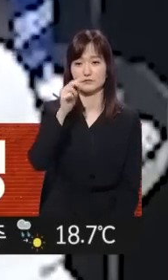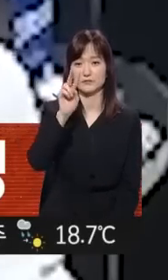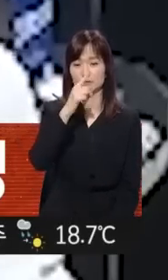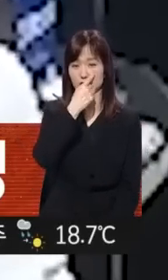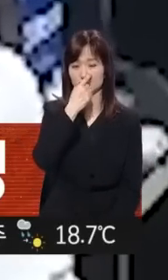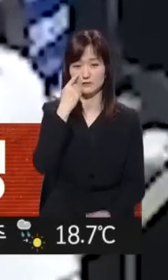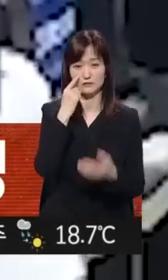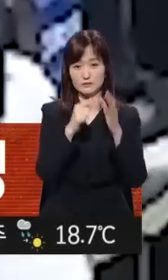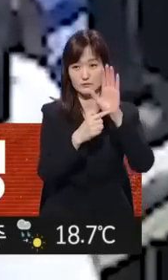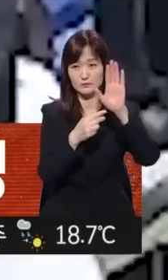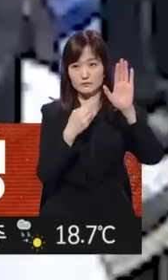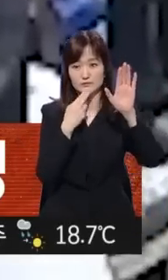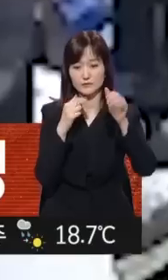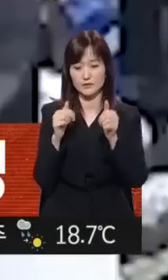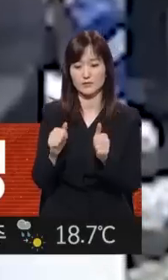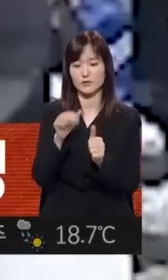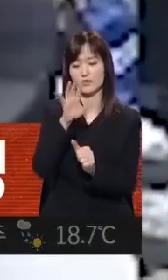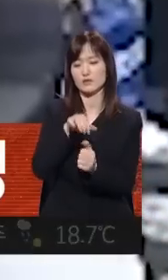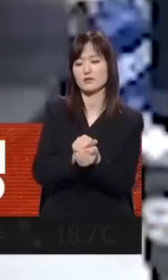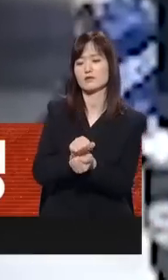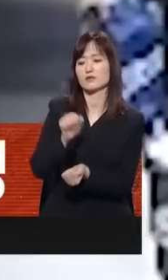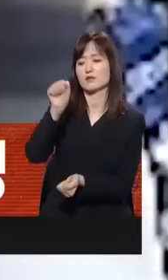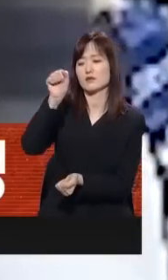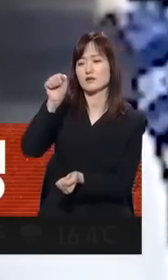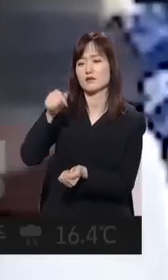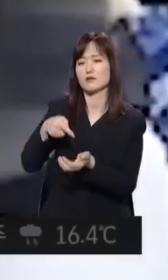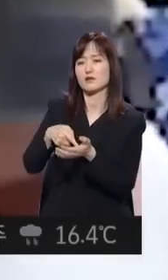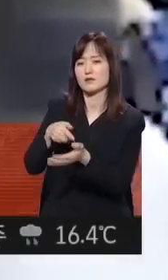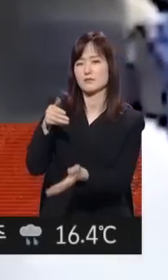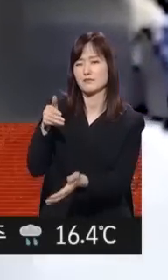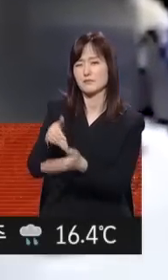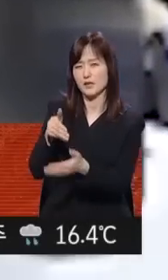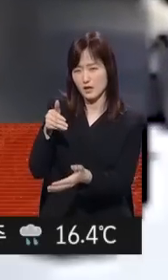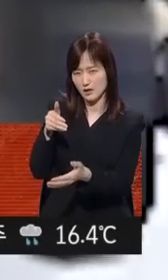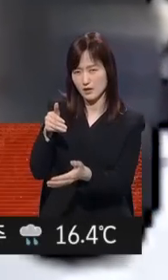없고 법원에서 영장이 기강이 됐어요